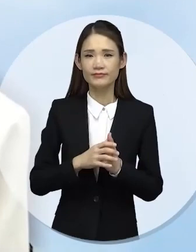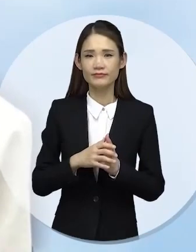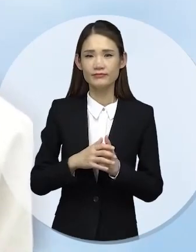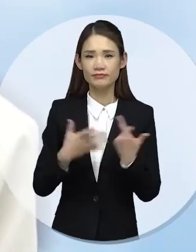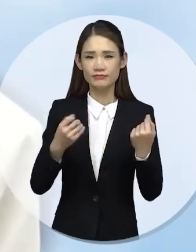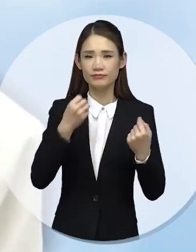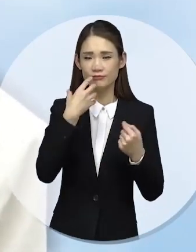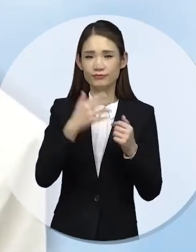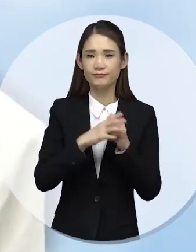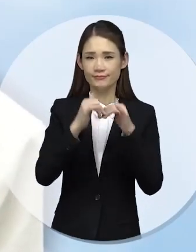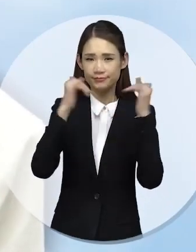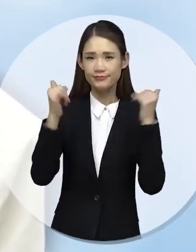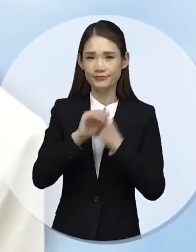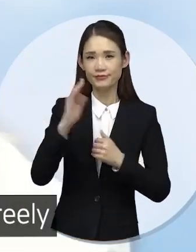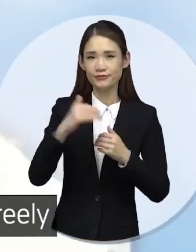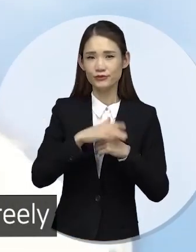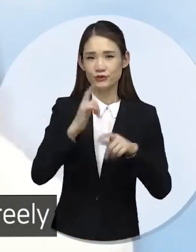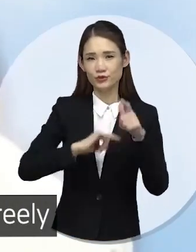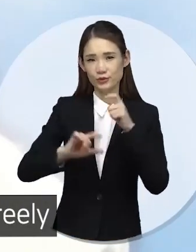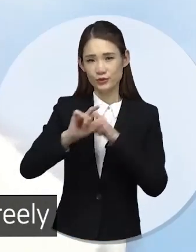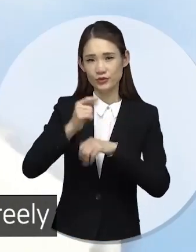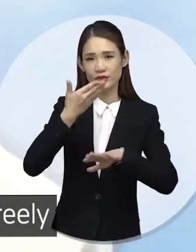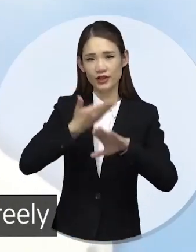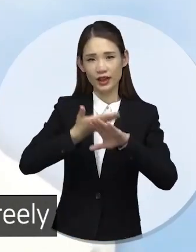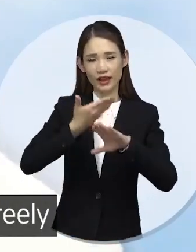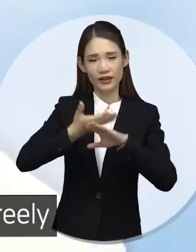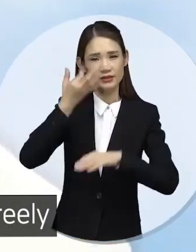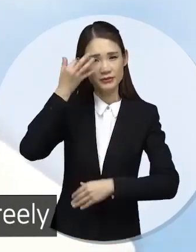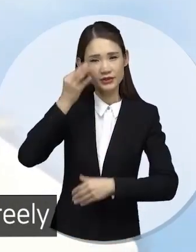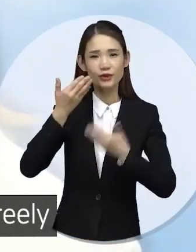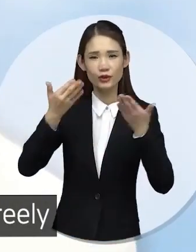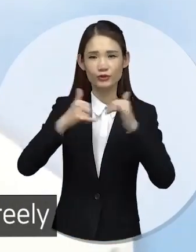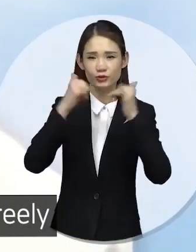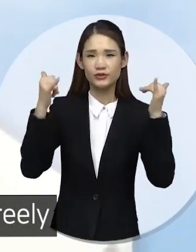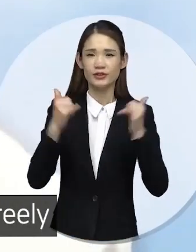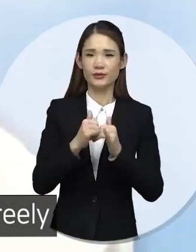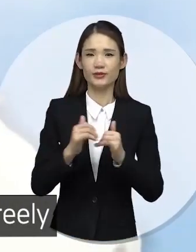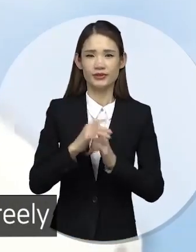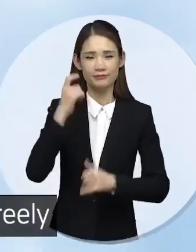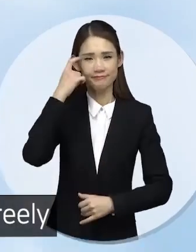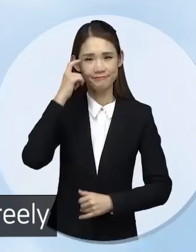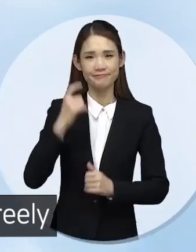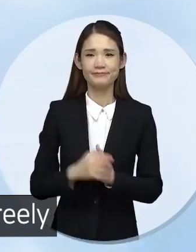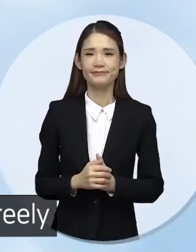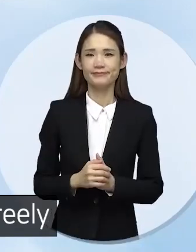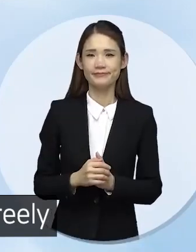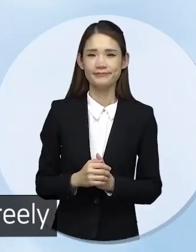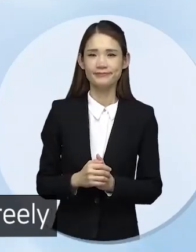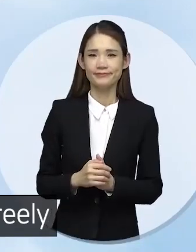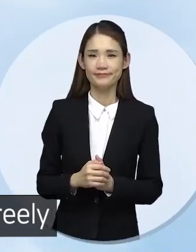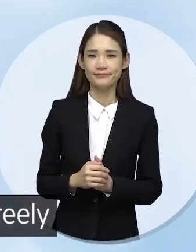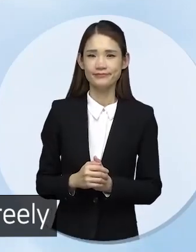그렇구나 라고 말해주는 사회가 되면 우리가 조금 더 다름을 있는 그대로 받아들일 수 있지 않을까 생각하고